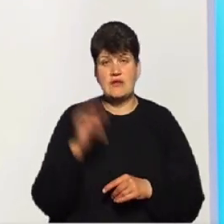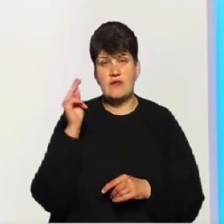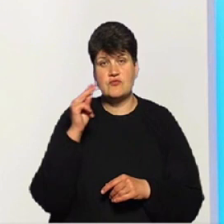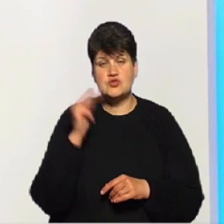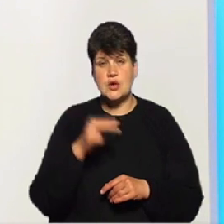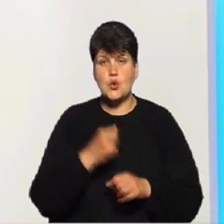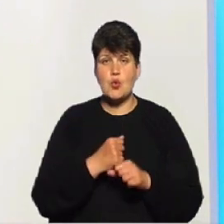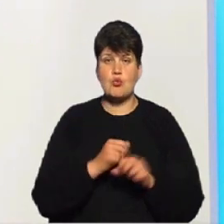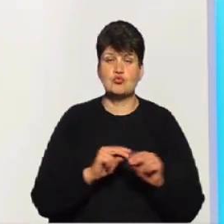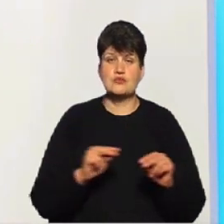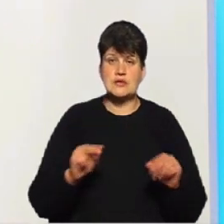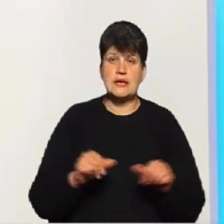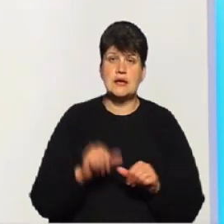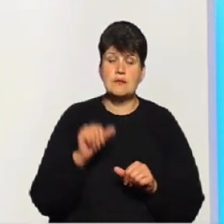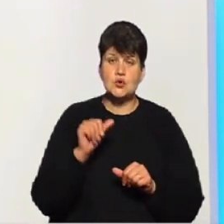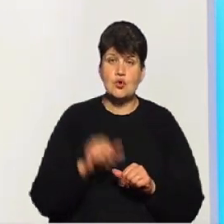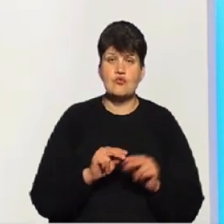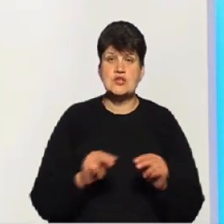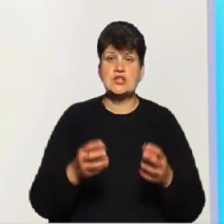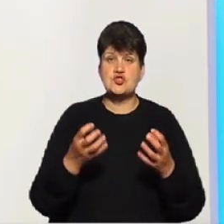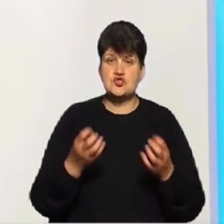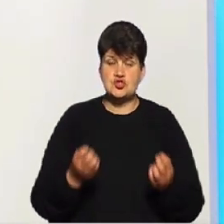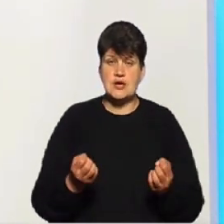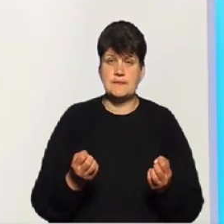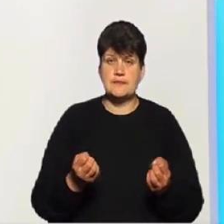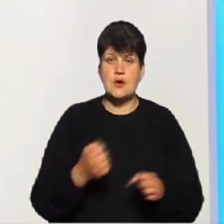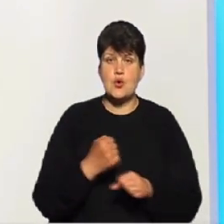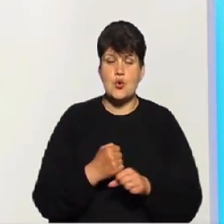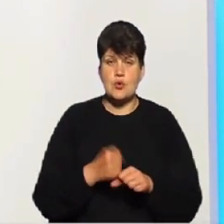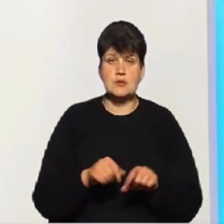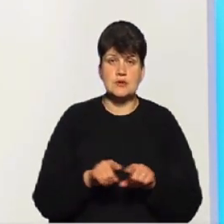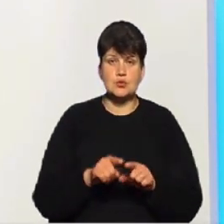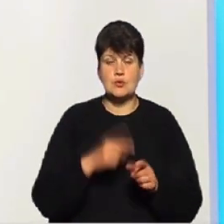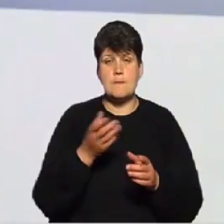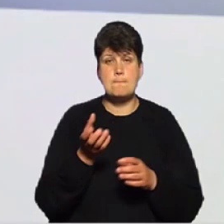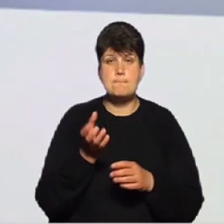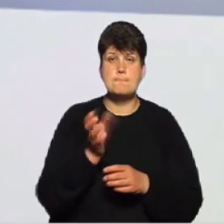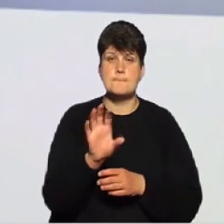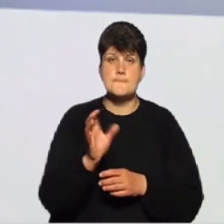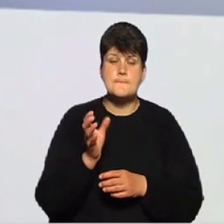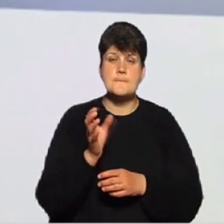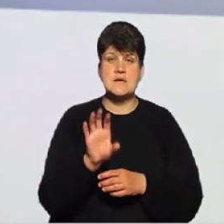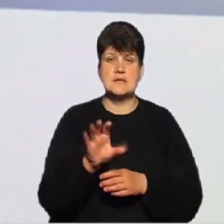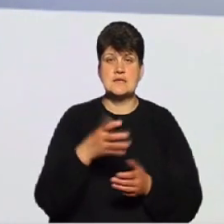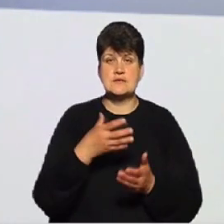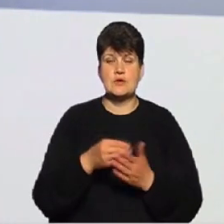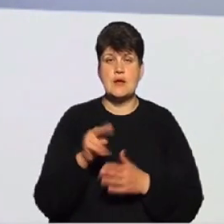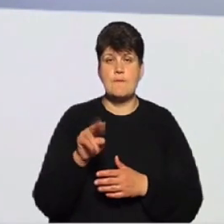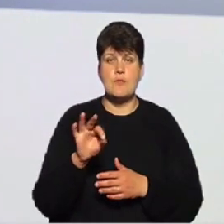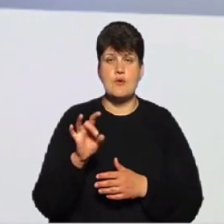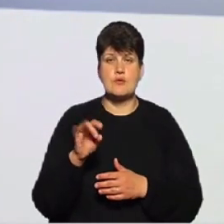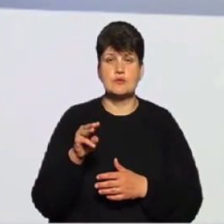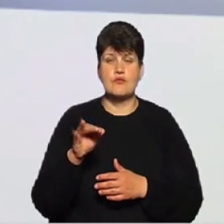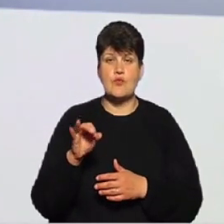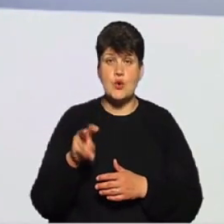вивчають роботу вчителя. Крім того, вчитель ще робить таку саму презентацію, таке своє портфоліо,